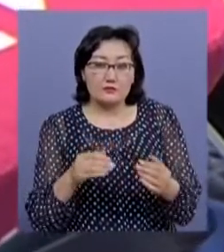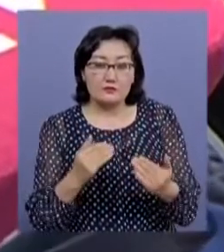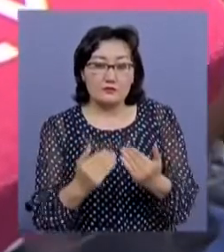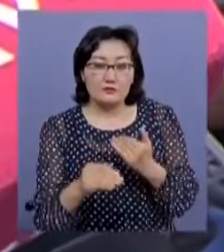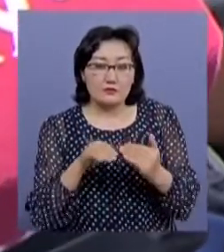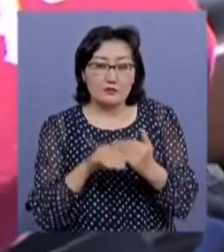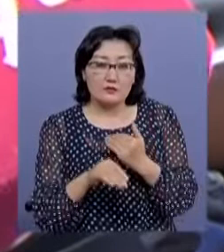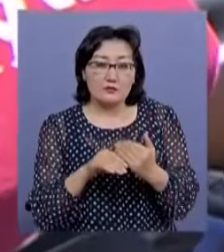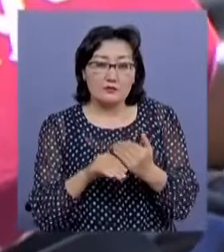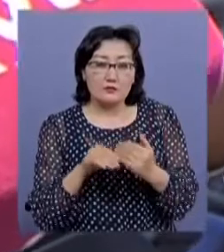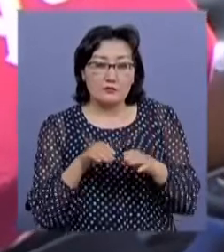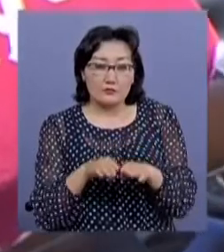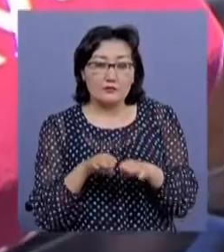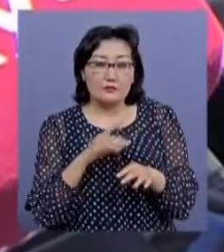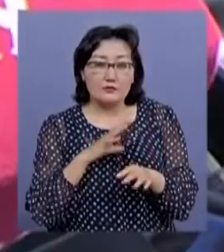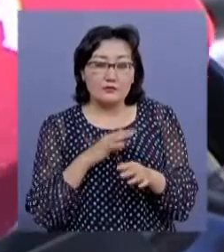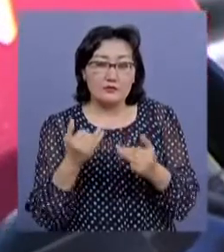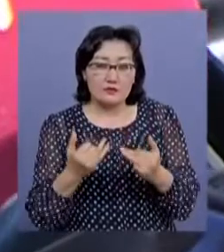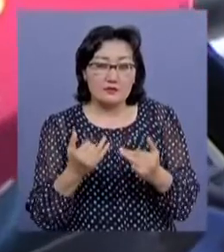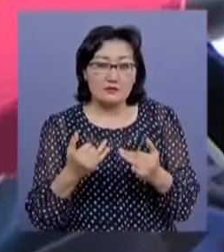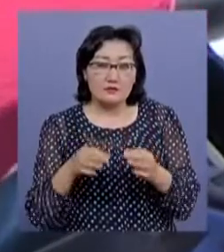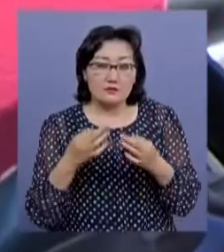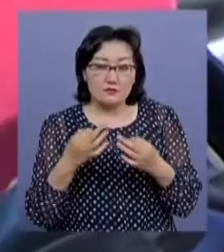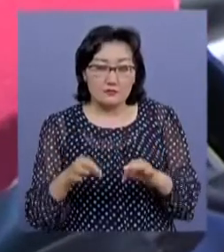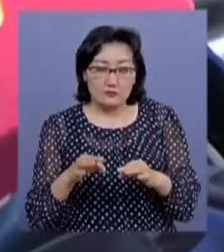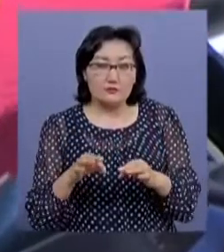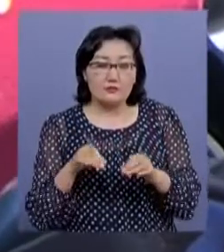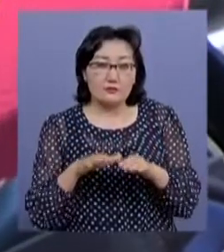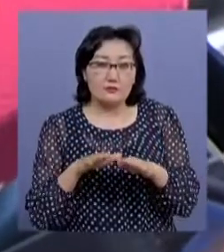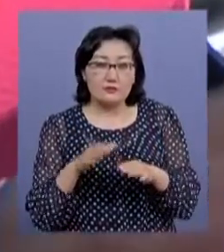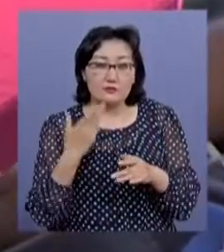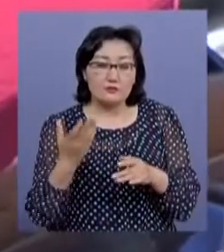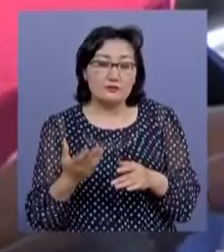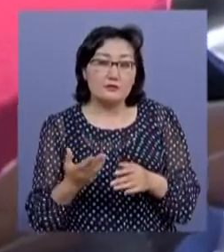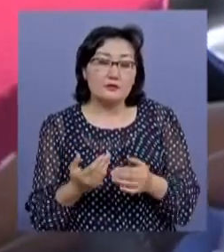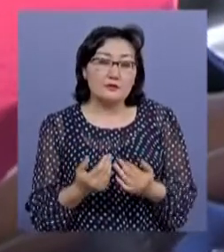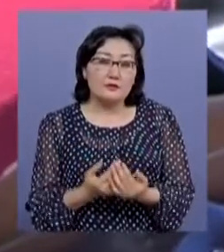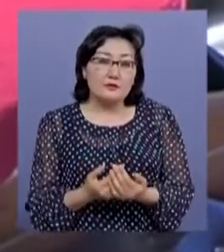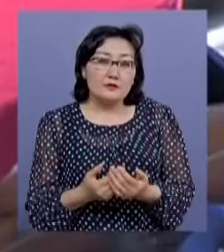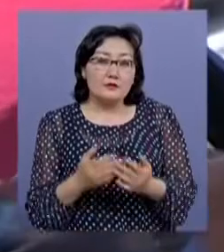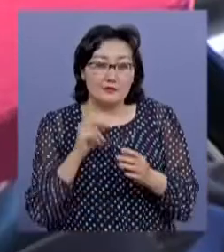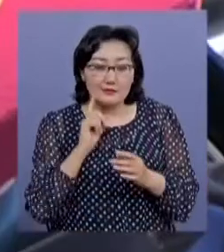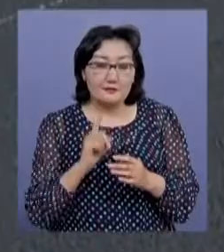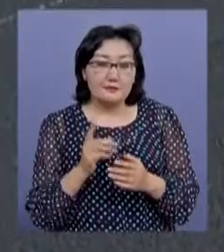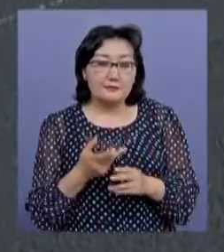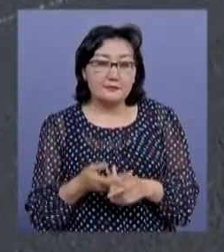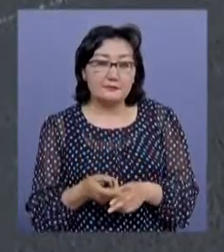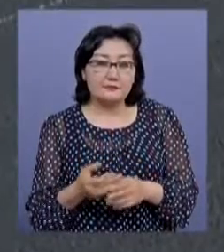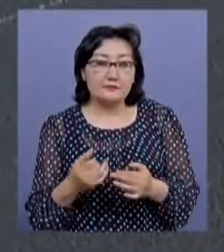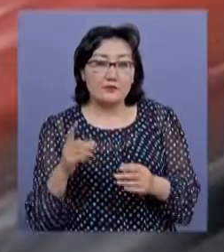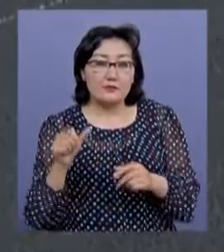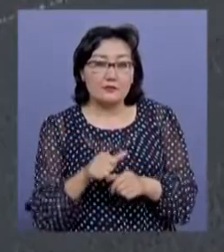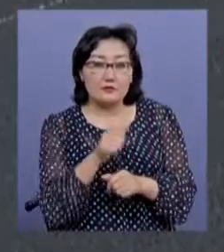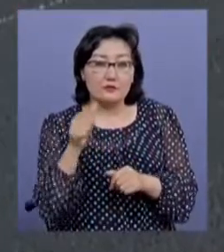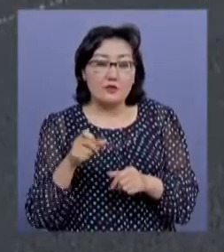кәдімгі пробка болатын. А қазірін бізде пробка жоқ, көріп тұрсыздар ғой, свободно өтіп кетеміз. Ыңғайлы өте. Бір